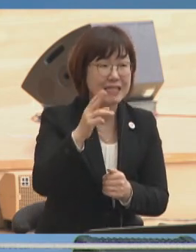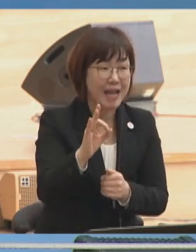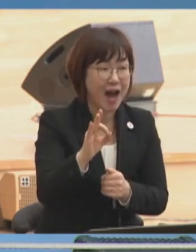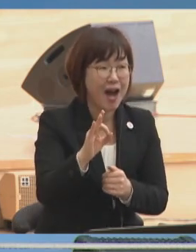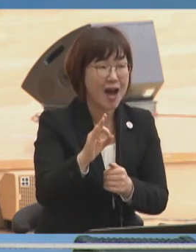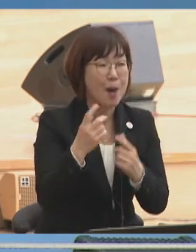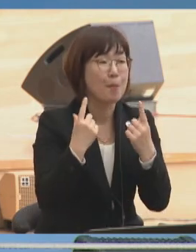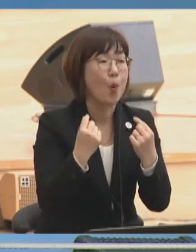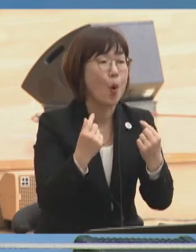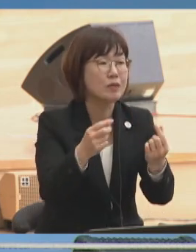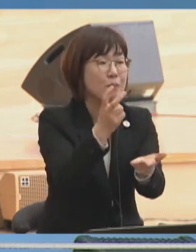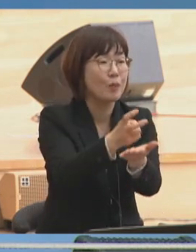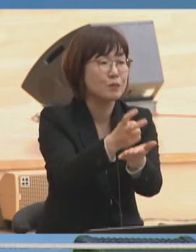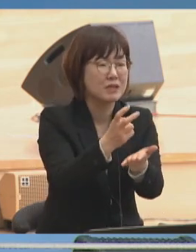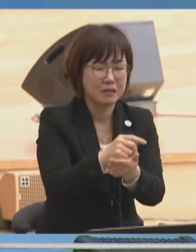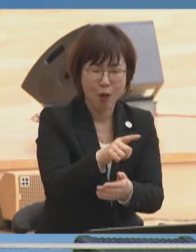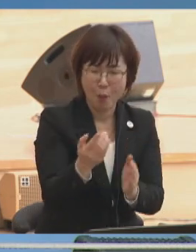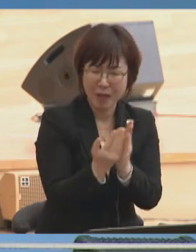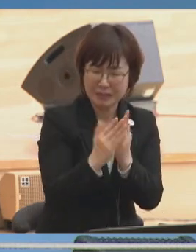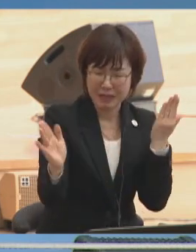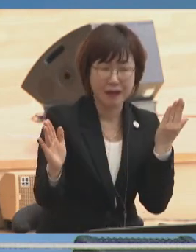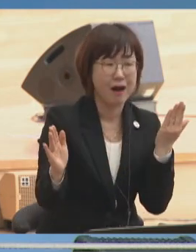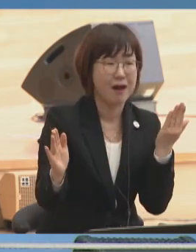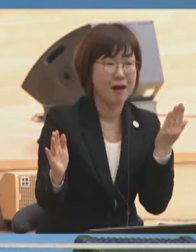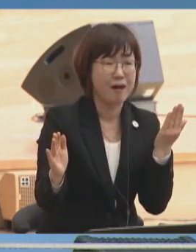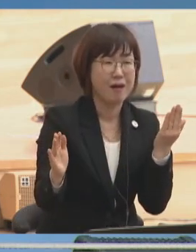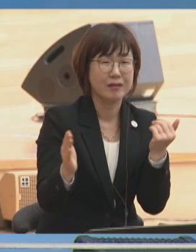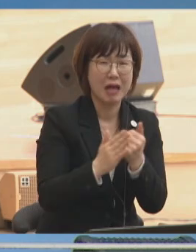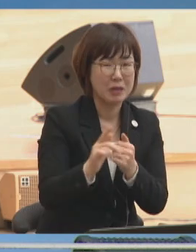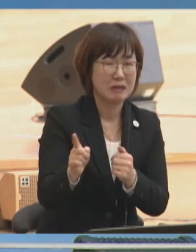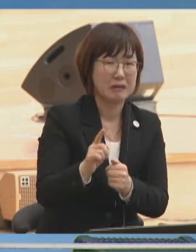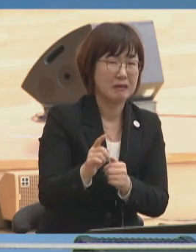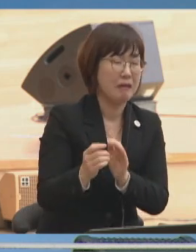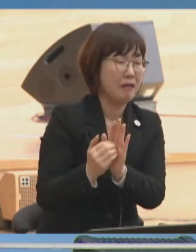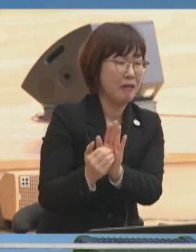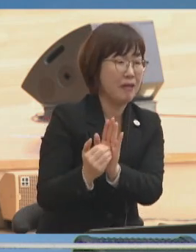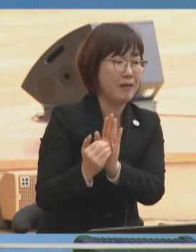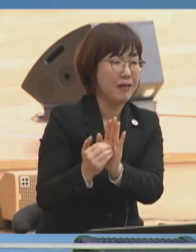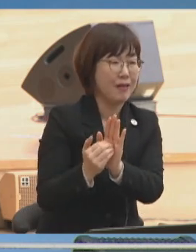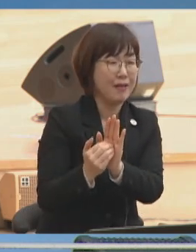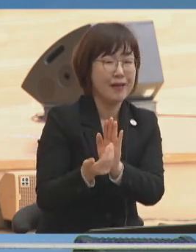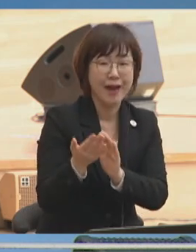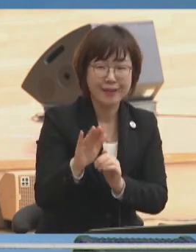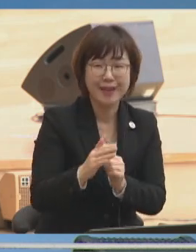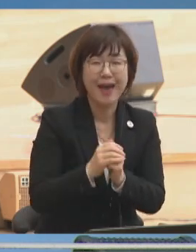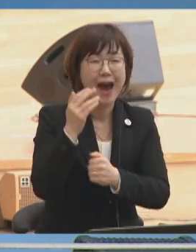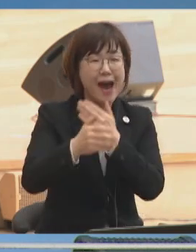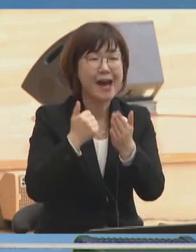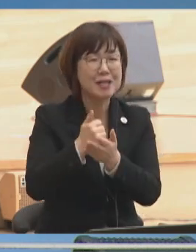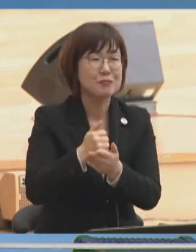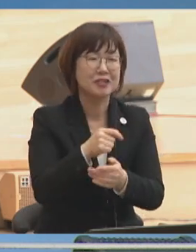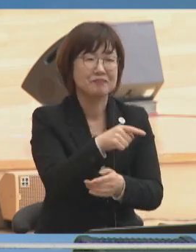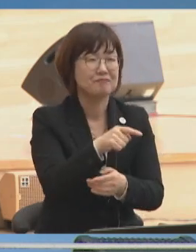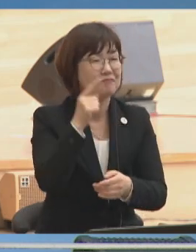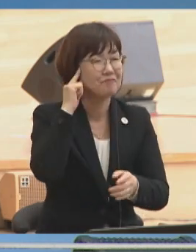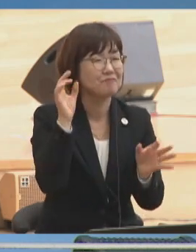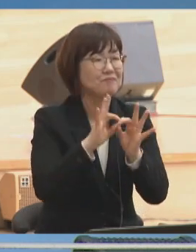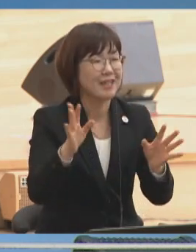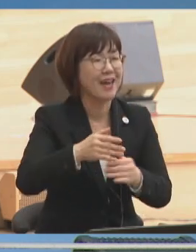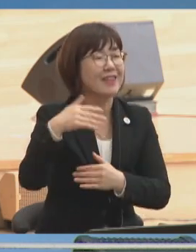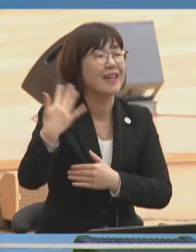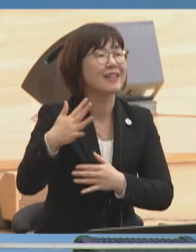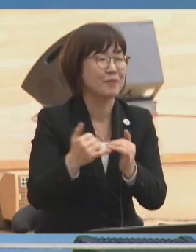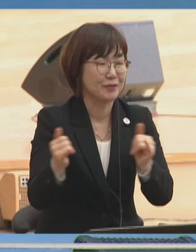법칙. 충돌하니까 도저히 받아들일 수가 없는 거예요. 근데 하나님은 진짜 대단한 분이에요.